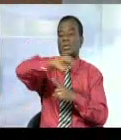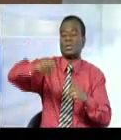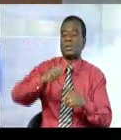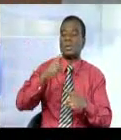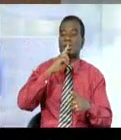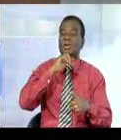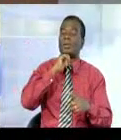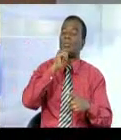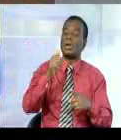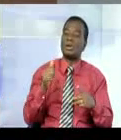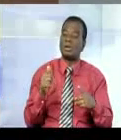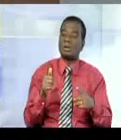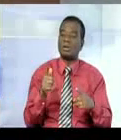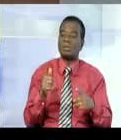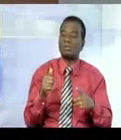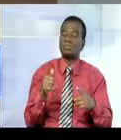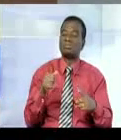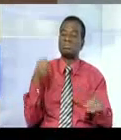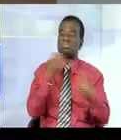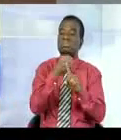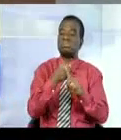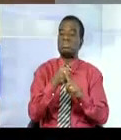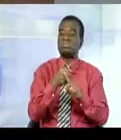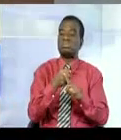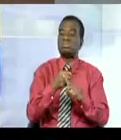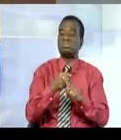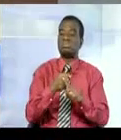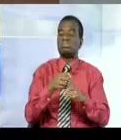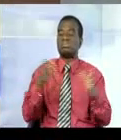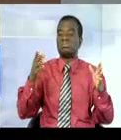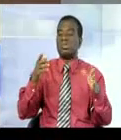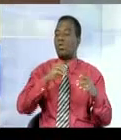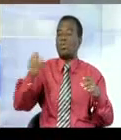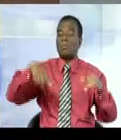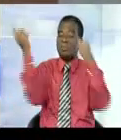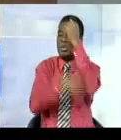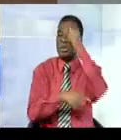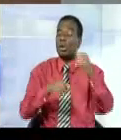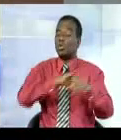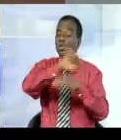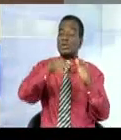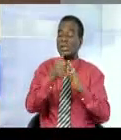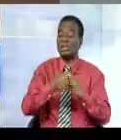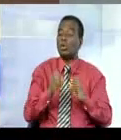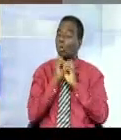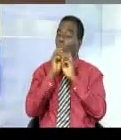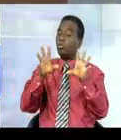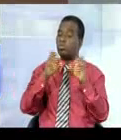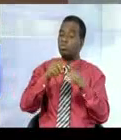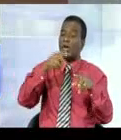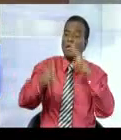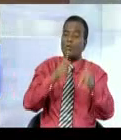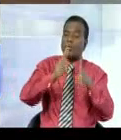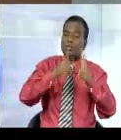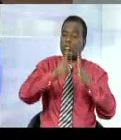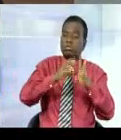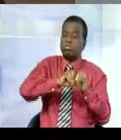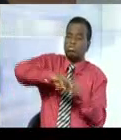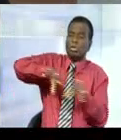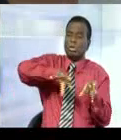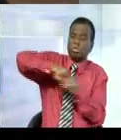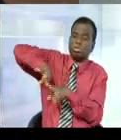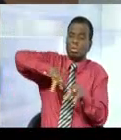sera pas affecté impunément. Les différents opérateurs sauront dorénavant qu'il y a des dispositions qu'il faut